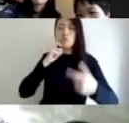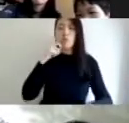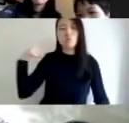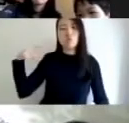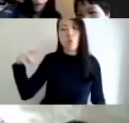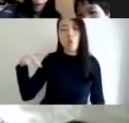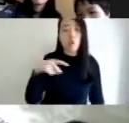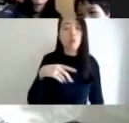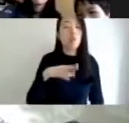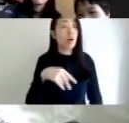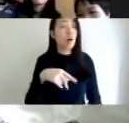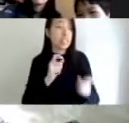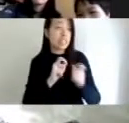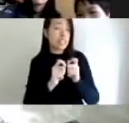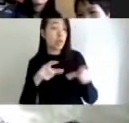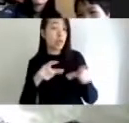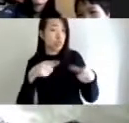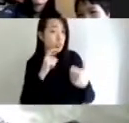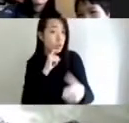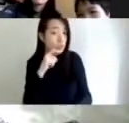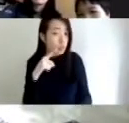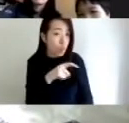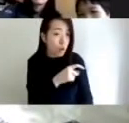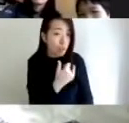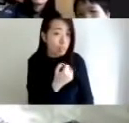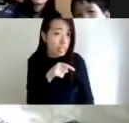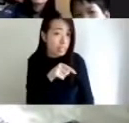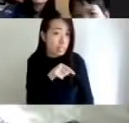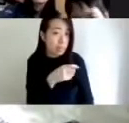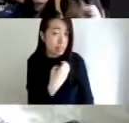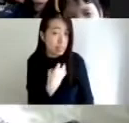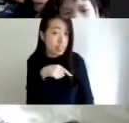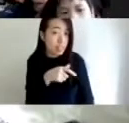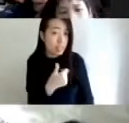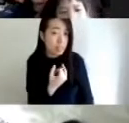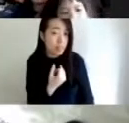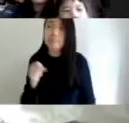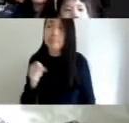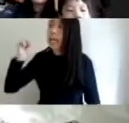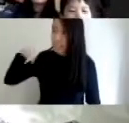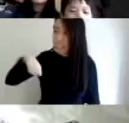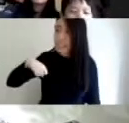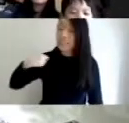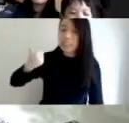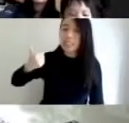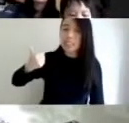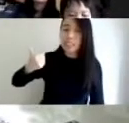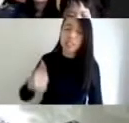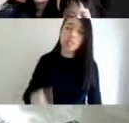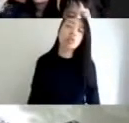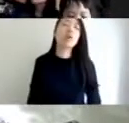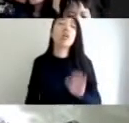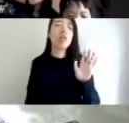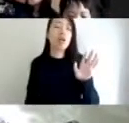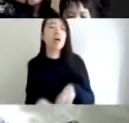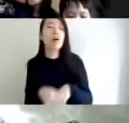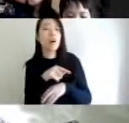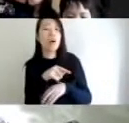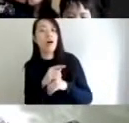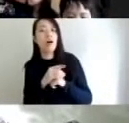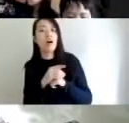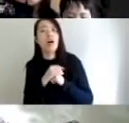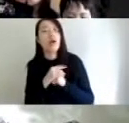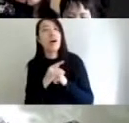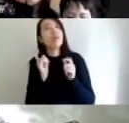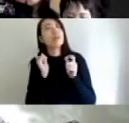么樹木有蟲是不 是 是。哦为什